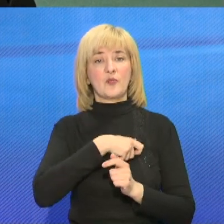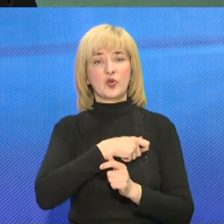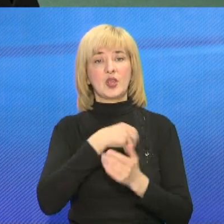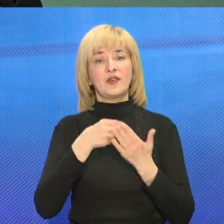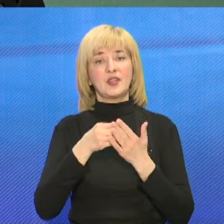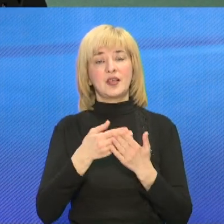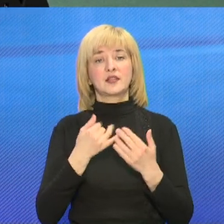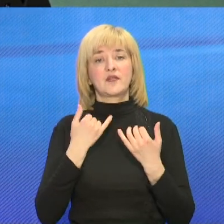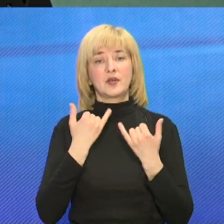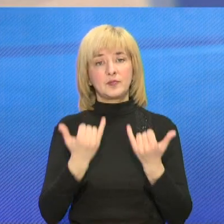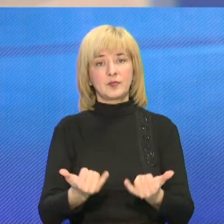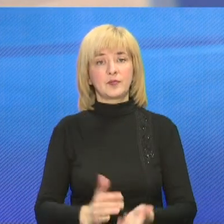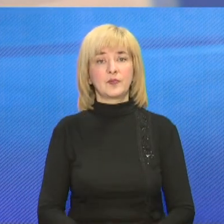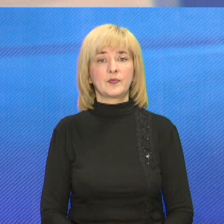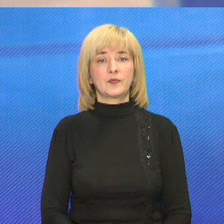заохвочивания.